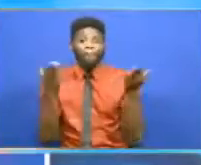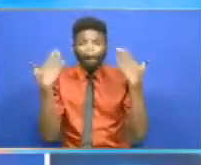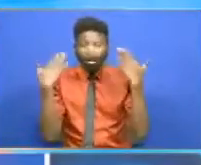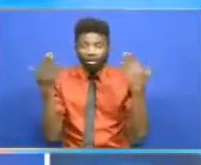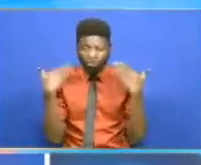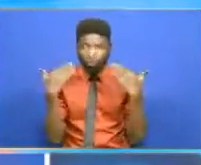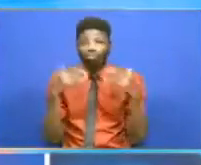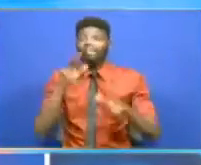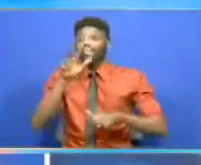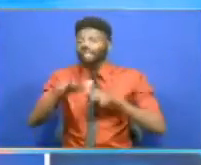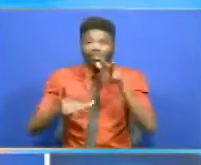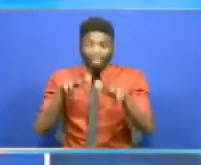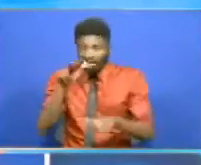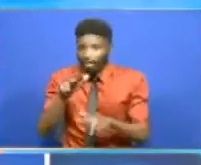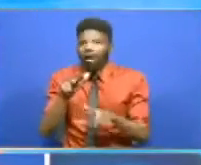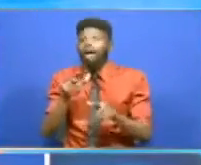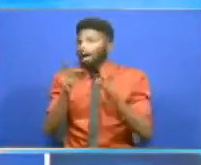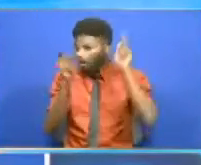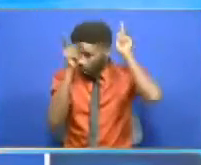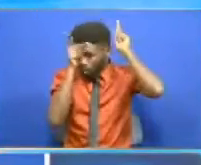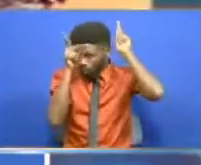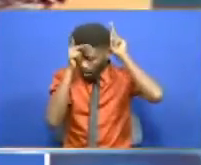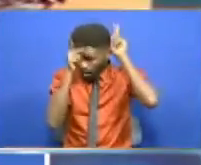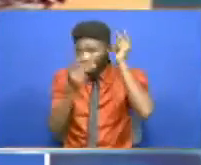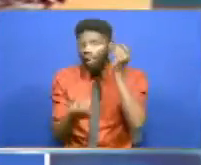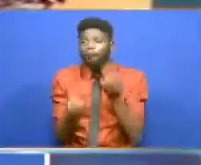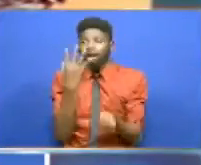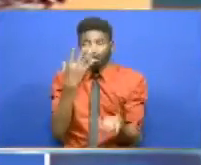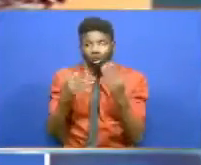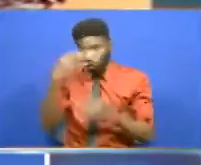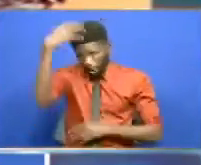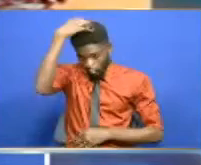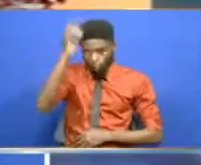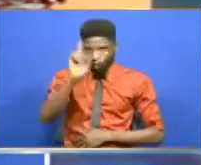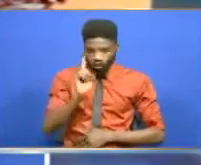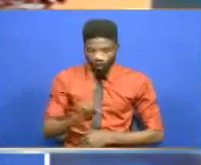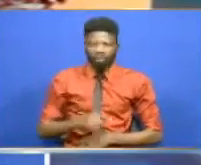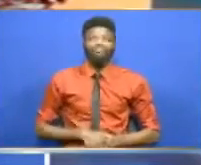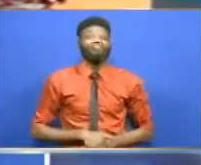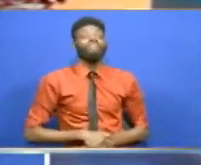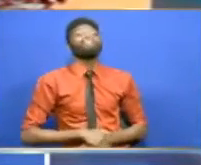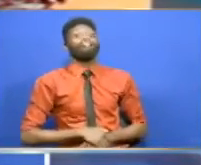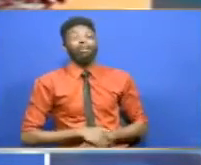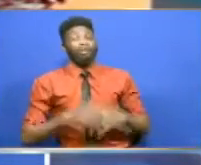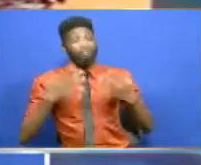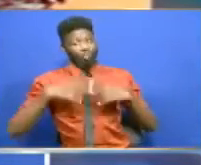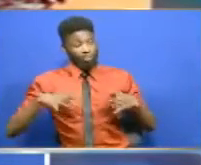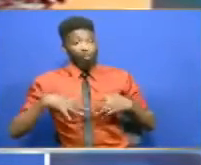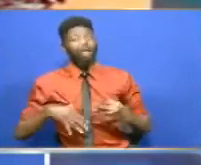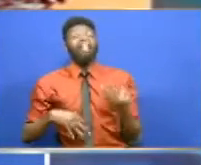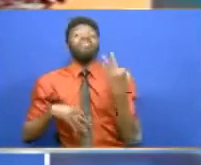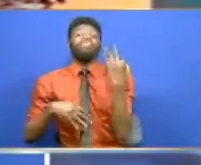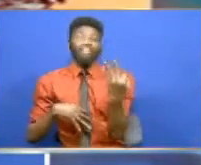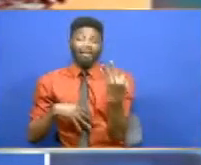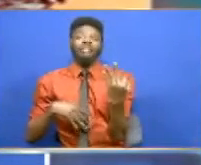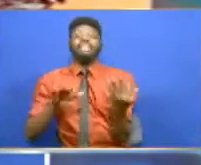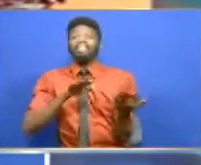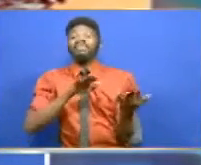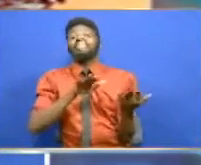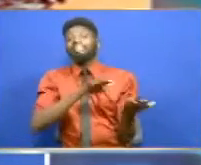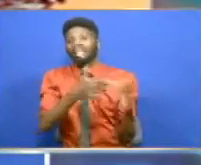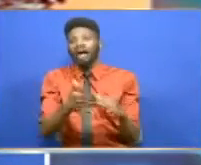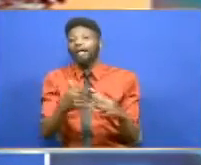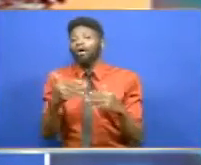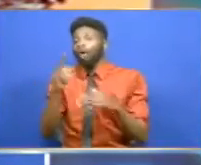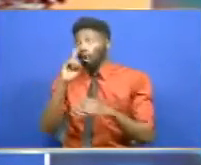Kirinyaga, Kakamega, Baringo and Lamu all have 1 case. Vifo vitatu vya kiwango cha kijamii ni miongoni mwa vifo 10 vilivyoripotiwa